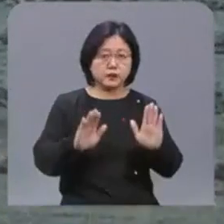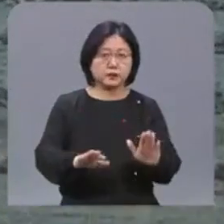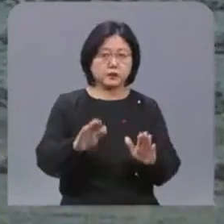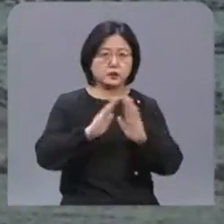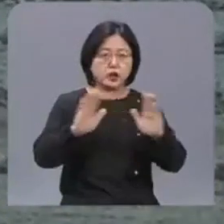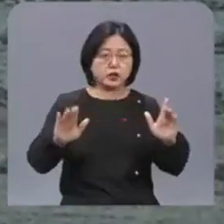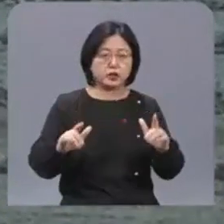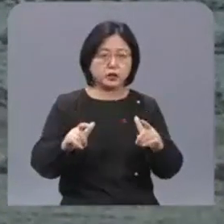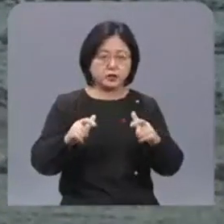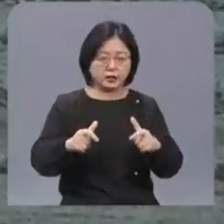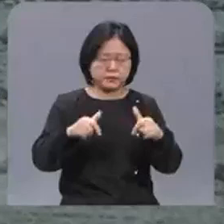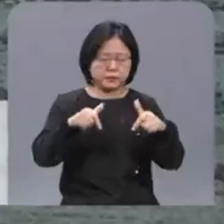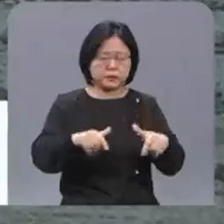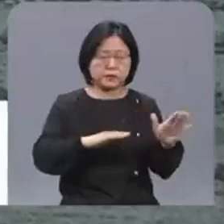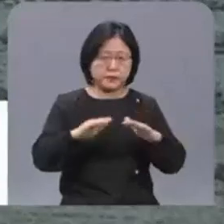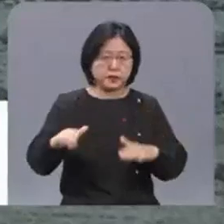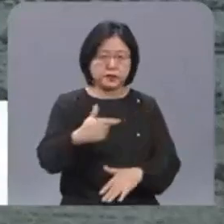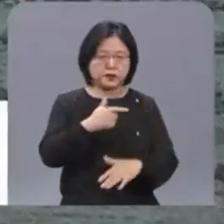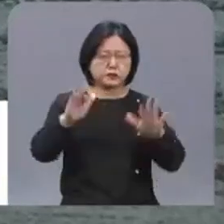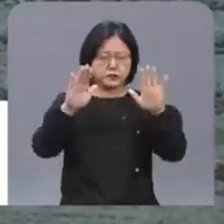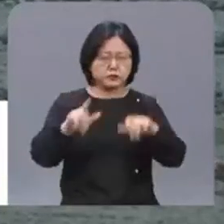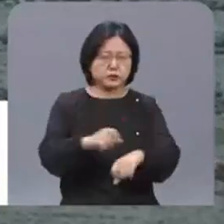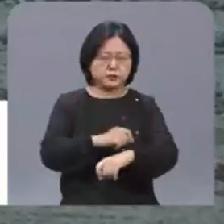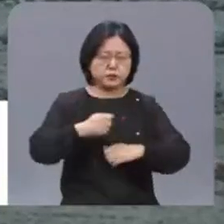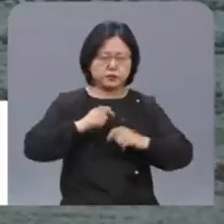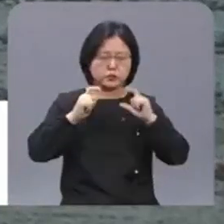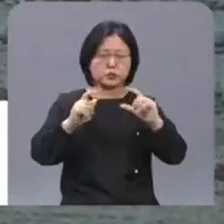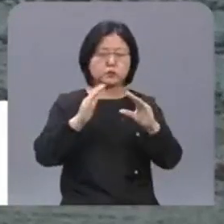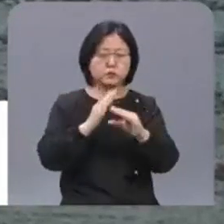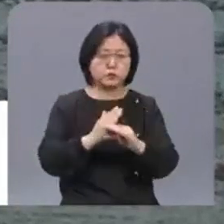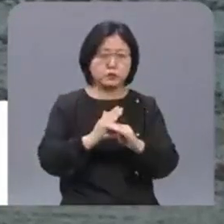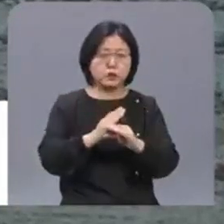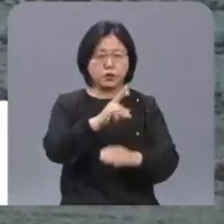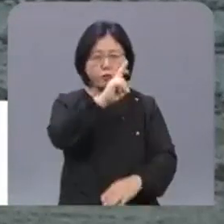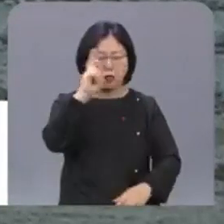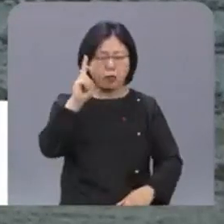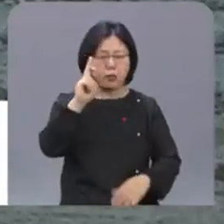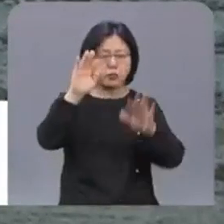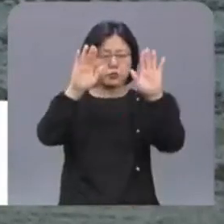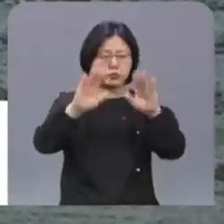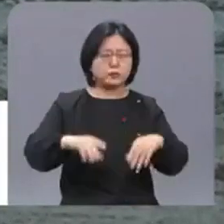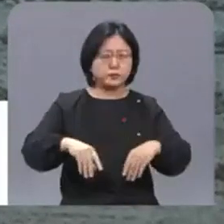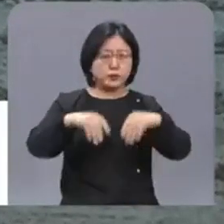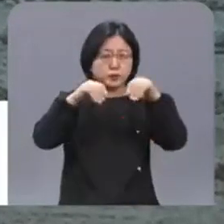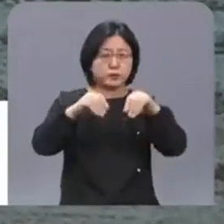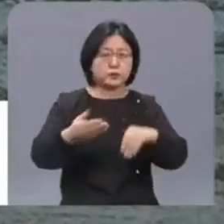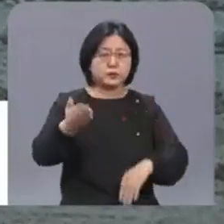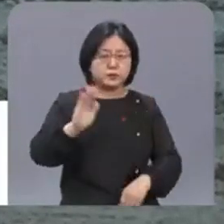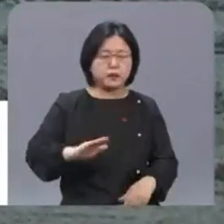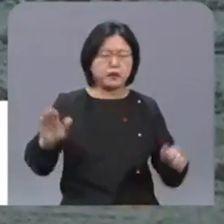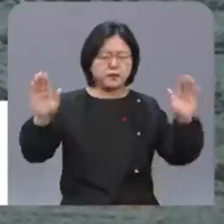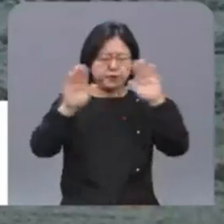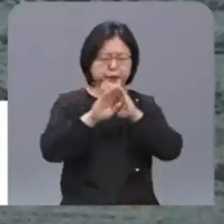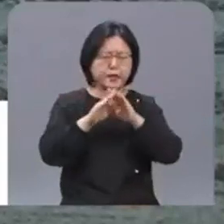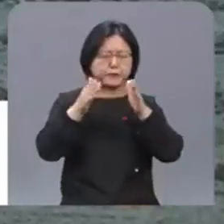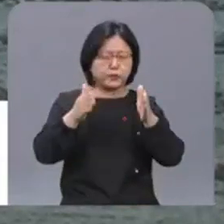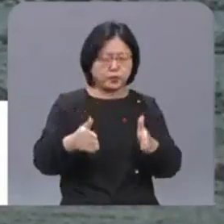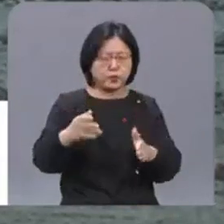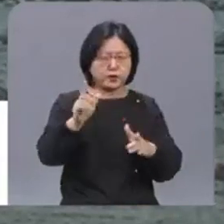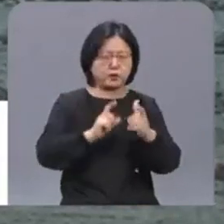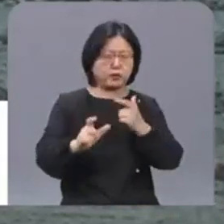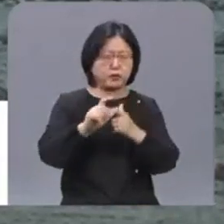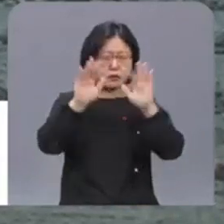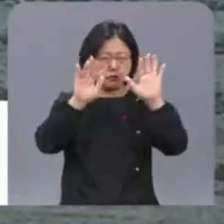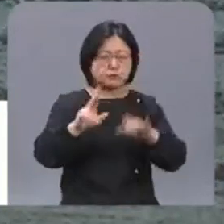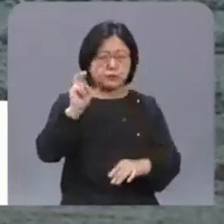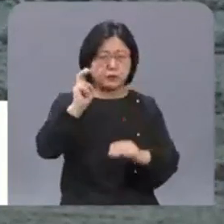현재 전남 서해안을 중심으로 대설특보가 내려져 있습니다 오후 들어 눈은 소강상태를 보이고 있지만 밤사이 더 내릴 것으로